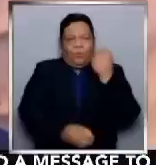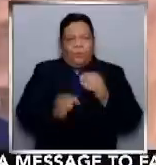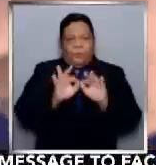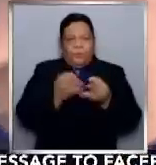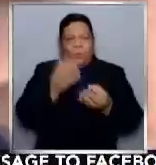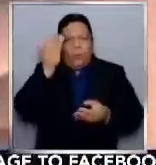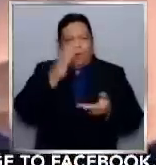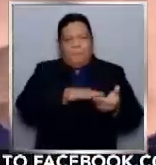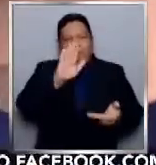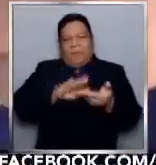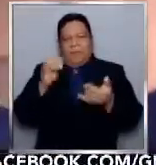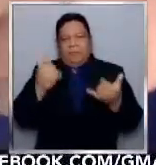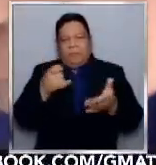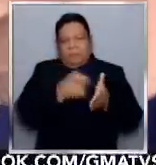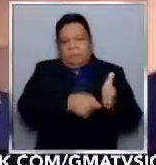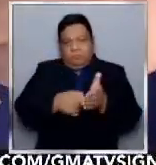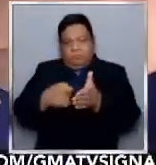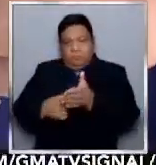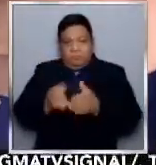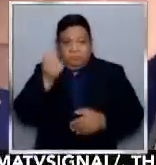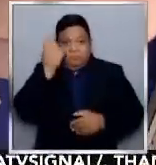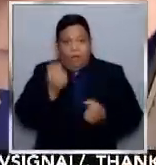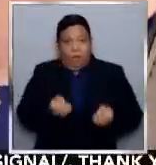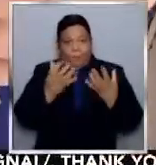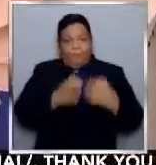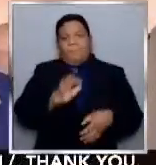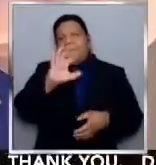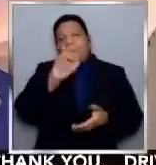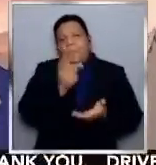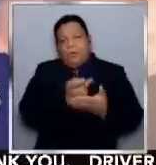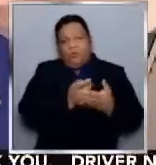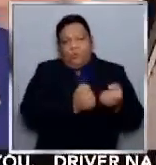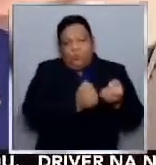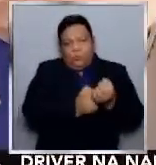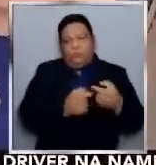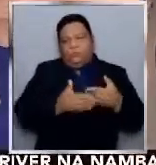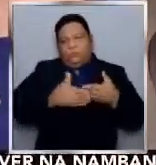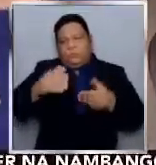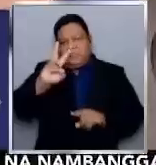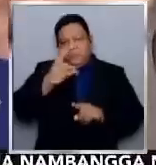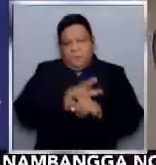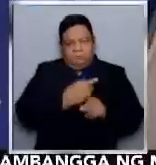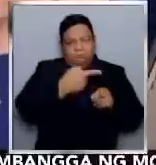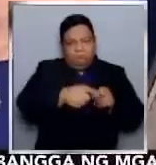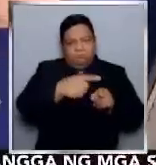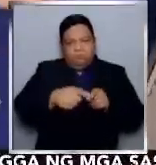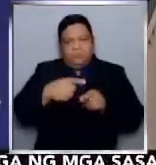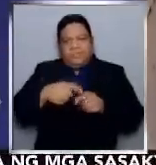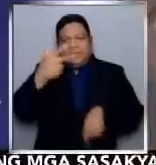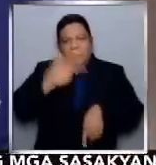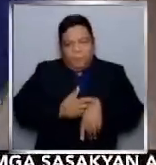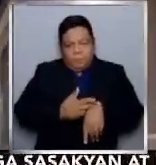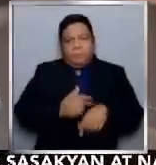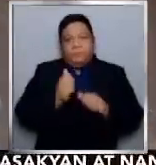bilihin. Tig-500 pisong cash subsidy ang ibibigay sa loob ng 6 na buwan. Utay-utayin ito sa 3 bigayan, kaya 1,000 piso